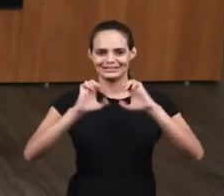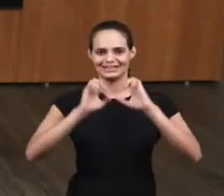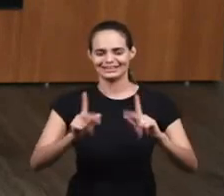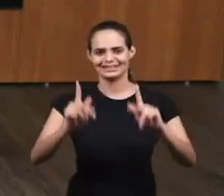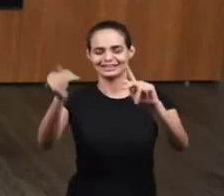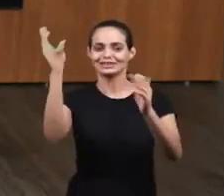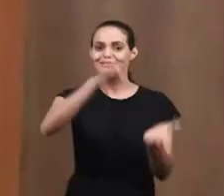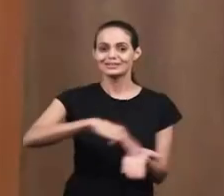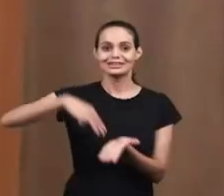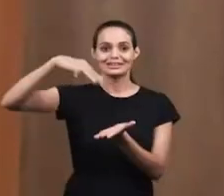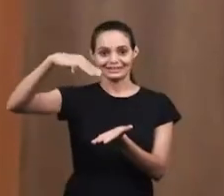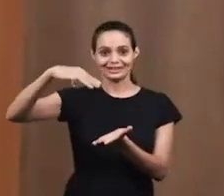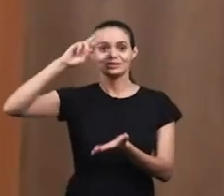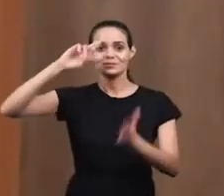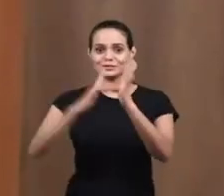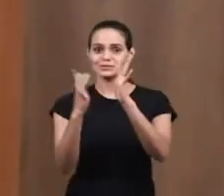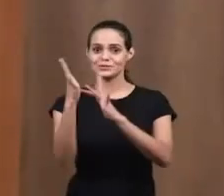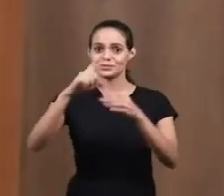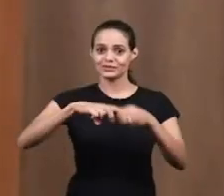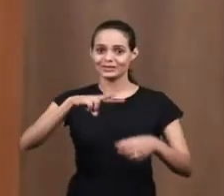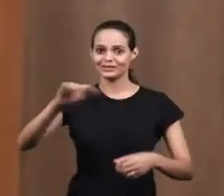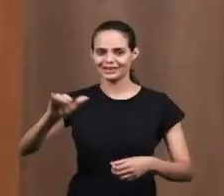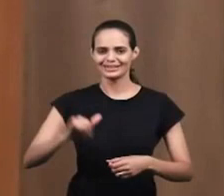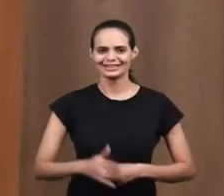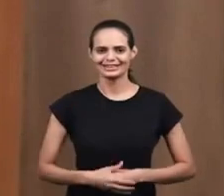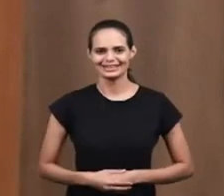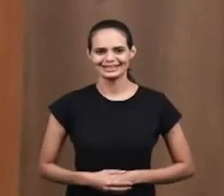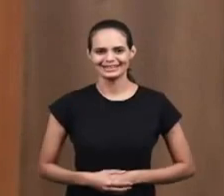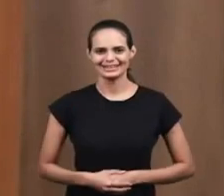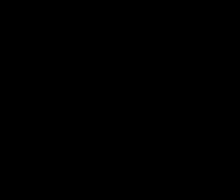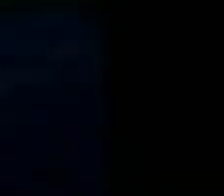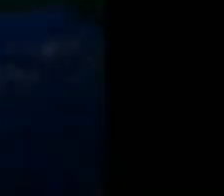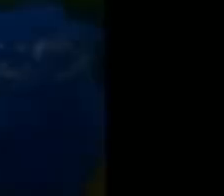ewigen Evangeliums. Maranatha, der Herr Jesus kommt.